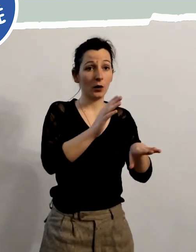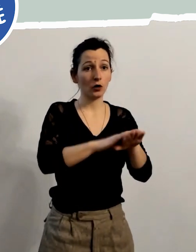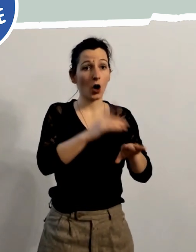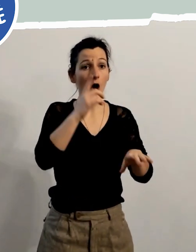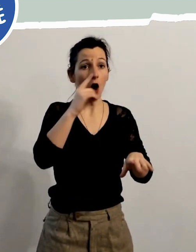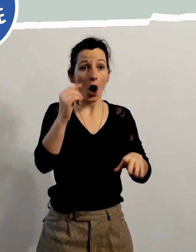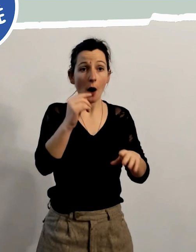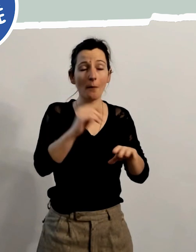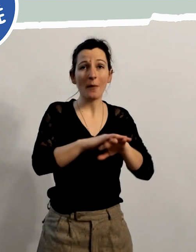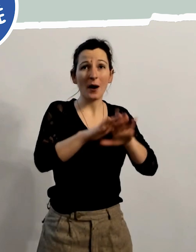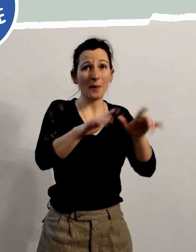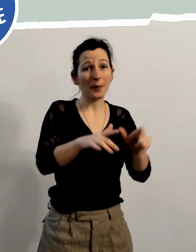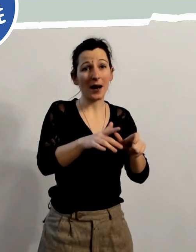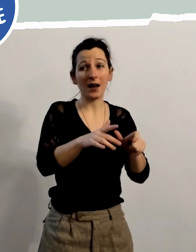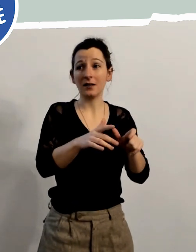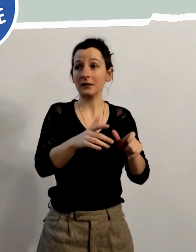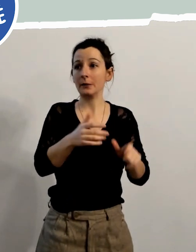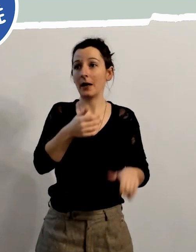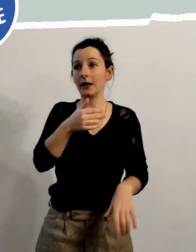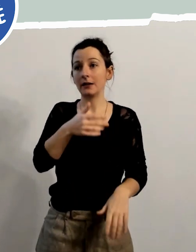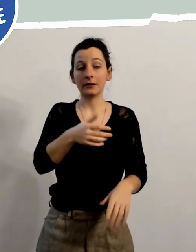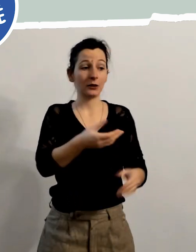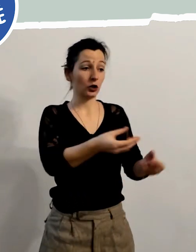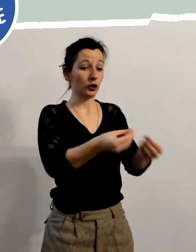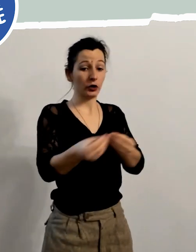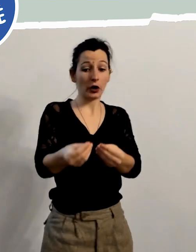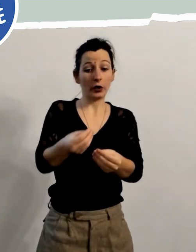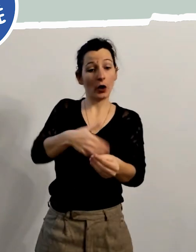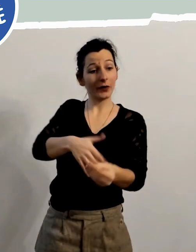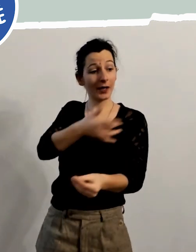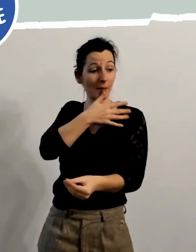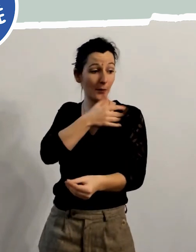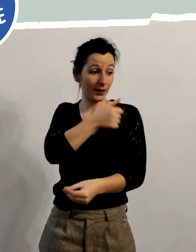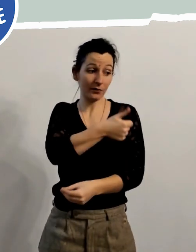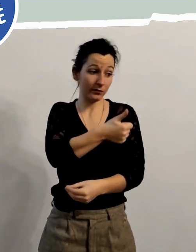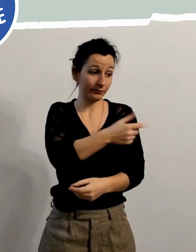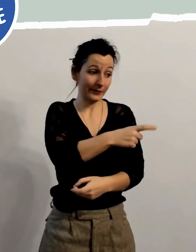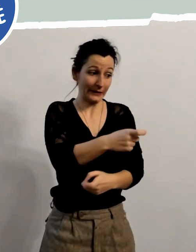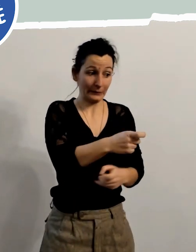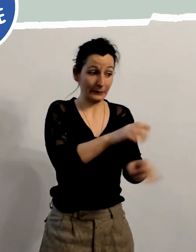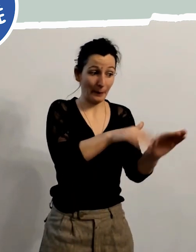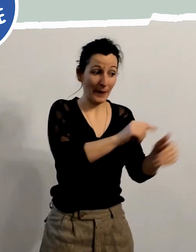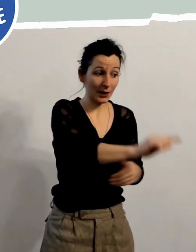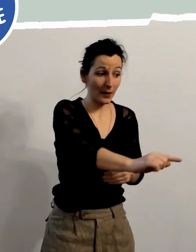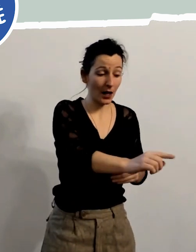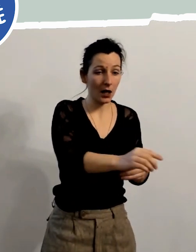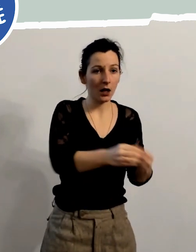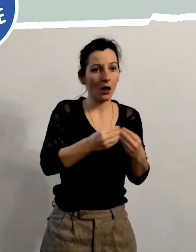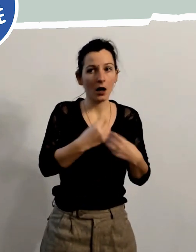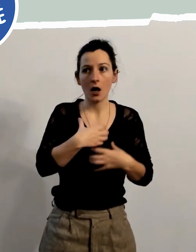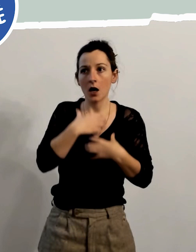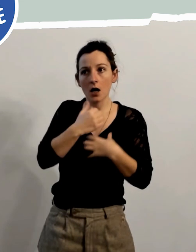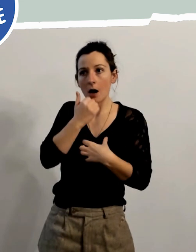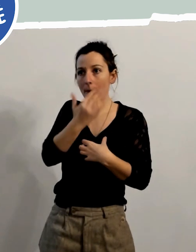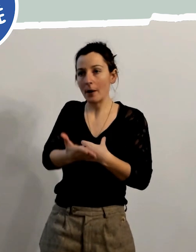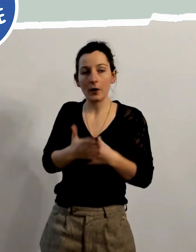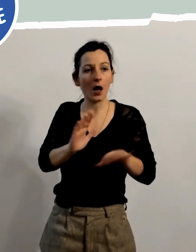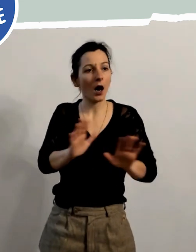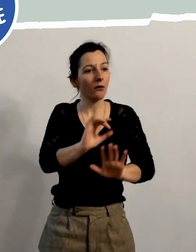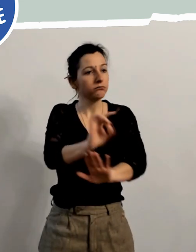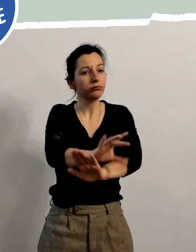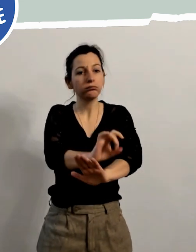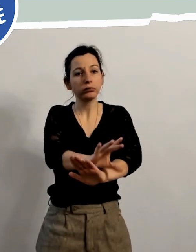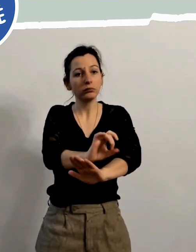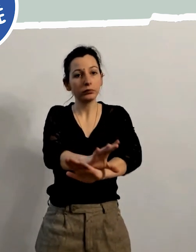mais c'est tellement un tabou de dire aux hommes que vous êtes touchés par l'infertilité. Et ça existe encore dans des millions et